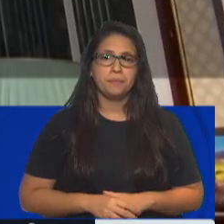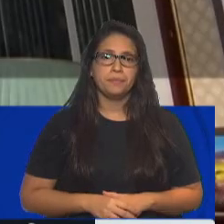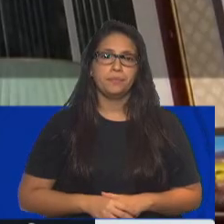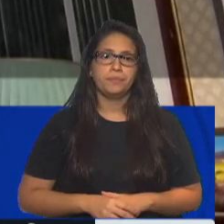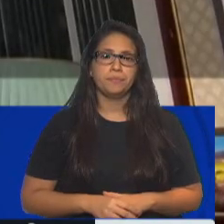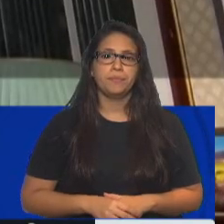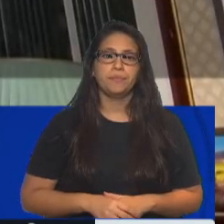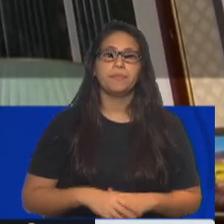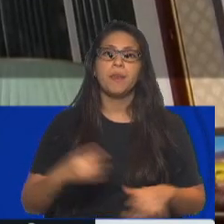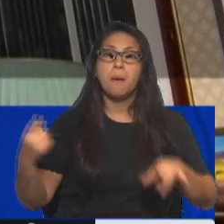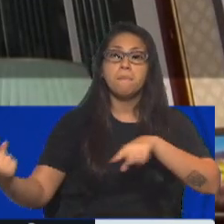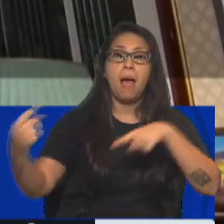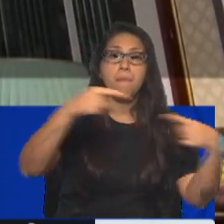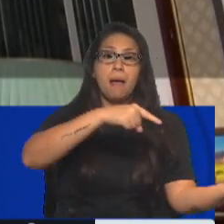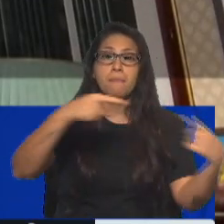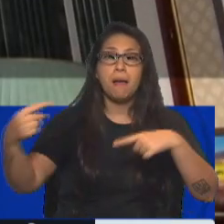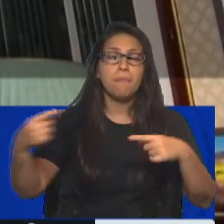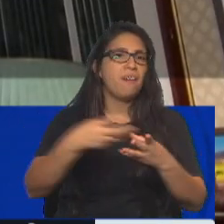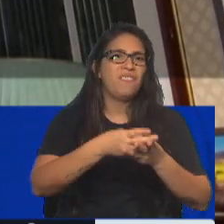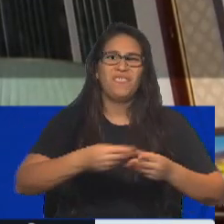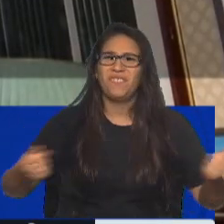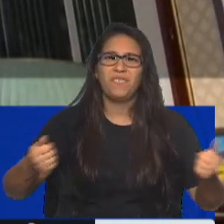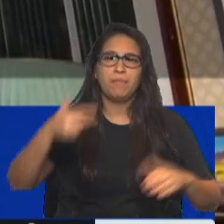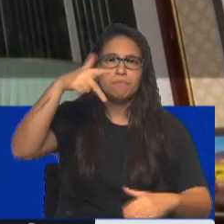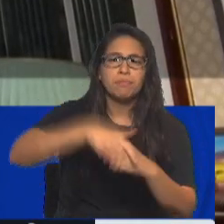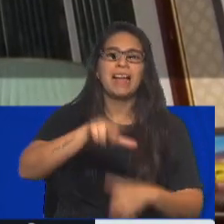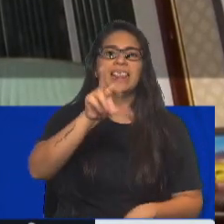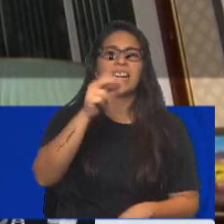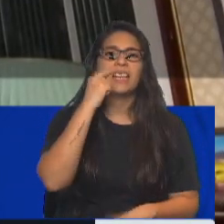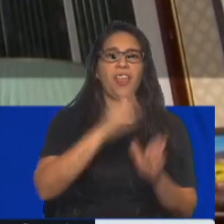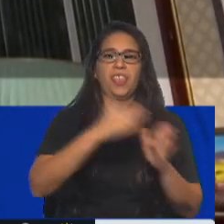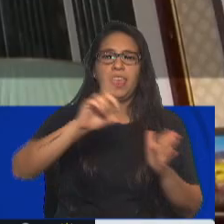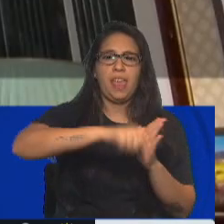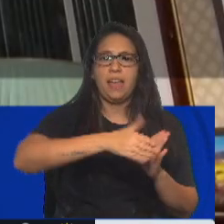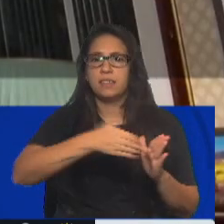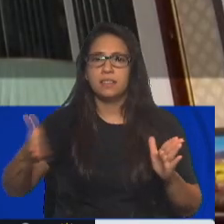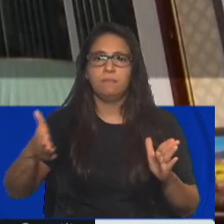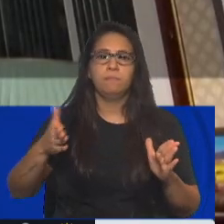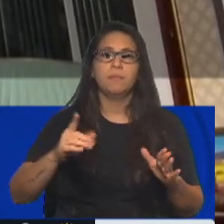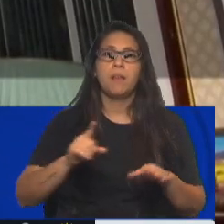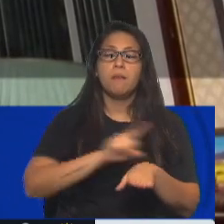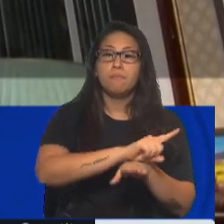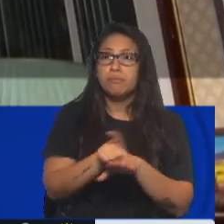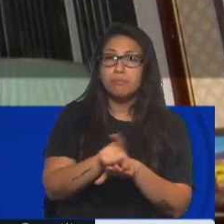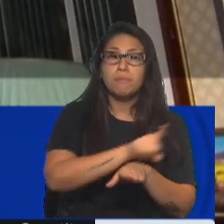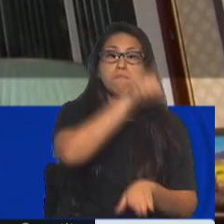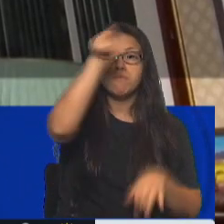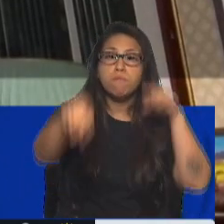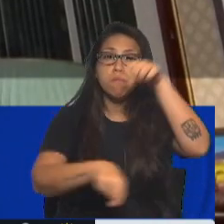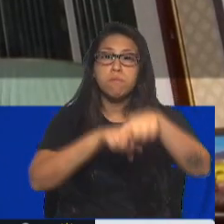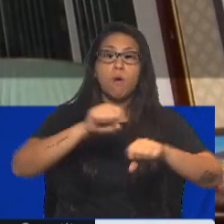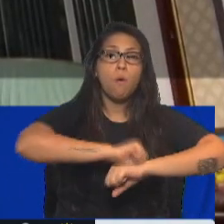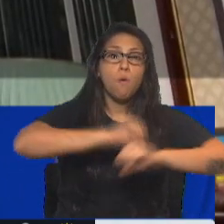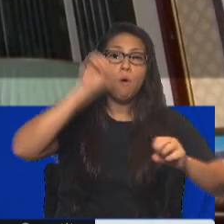на 30 днів спробувати встановити повне припинення вогню. Не тільки щодо